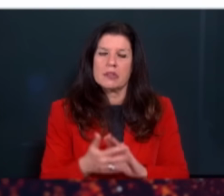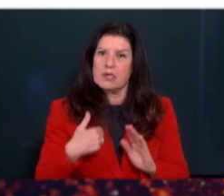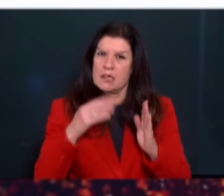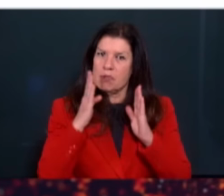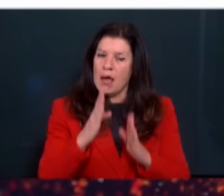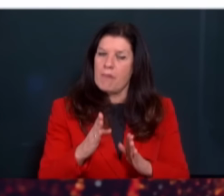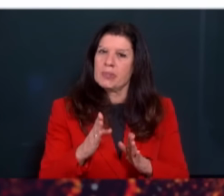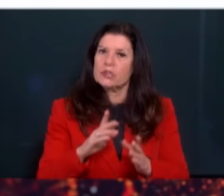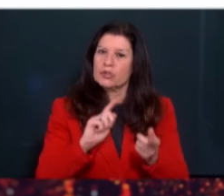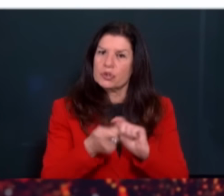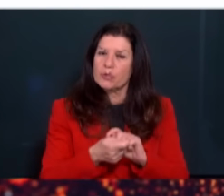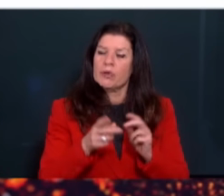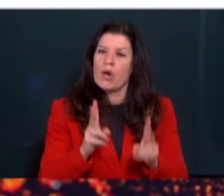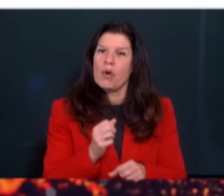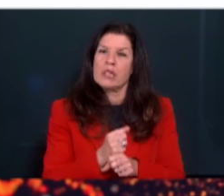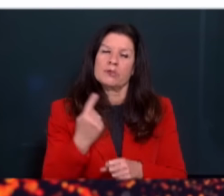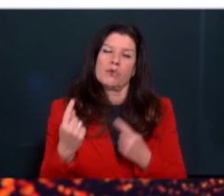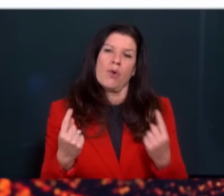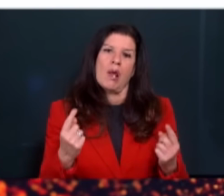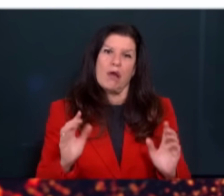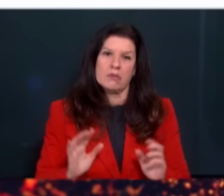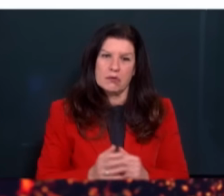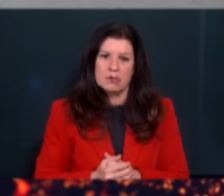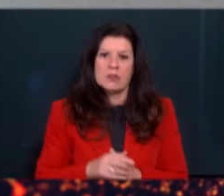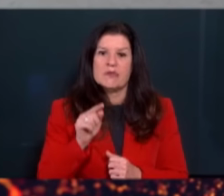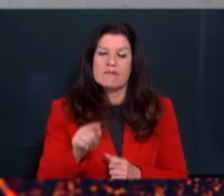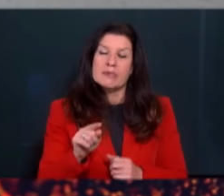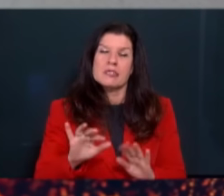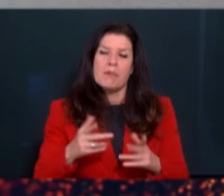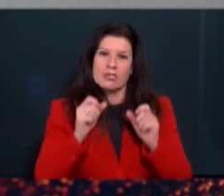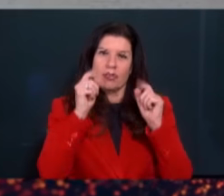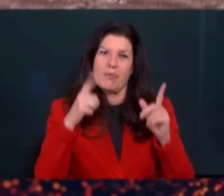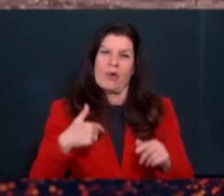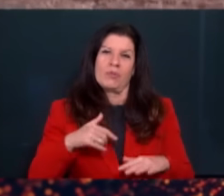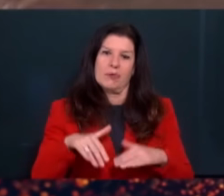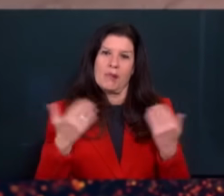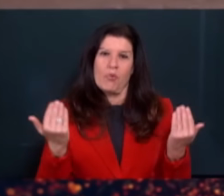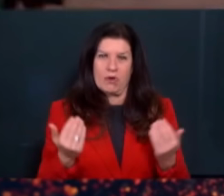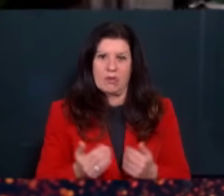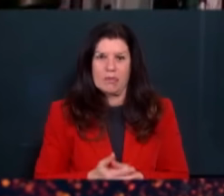ששינוי זה דבר שיכול לעשות כל אדם, זה משהו מהיר אותי בבוקר.